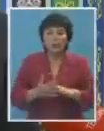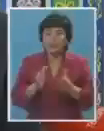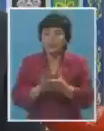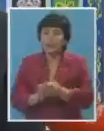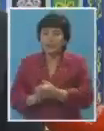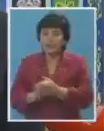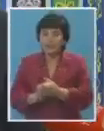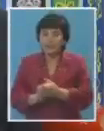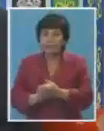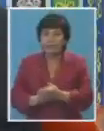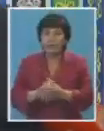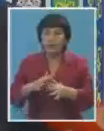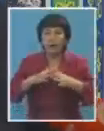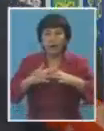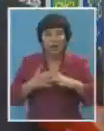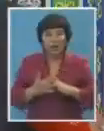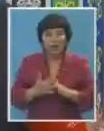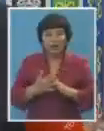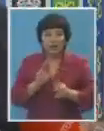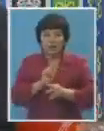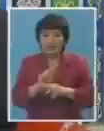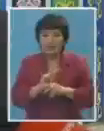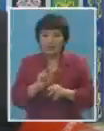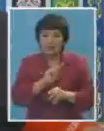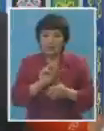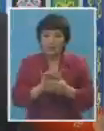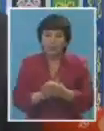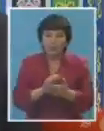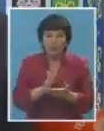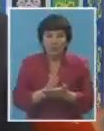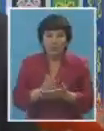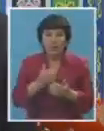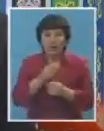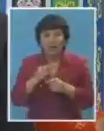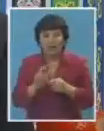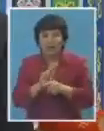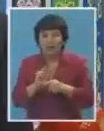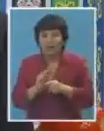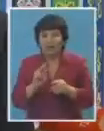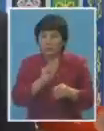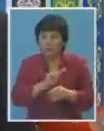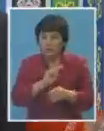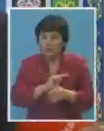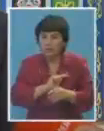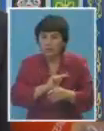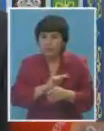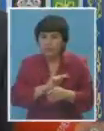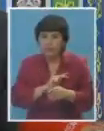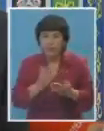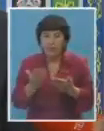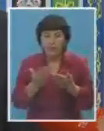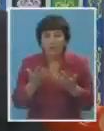танысып, ауылдың жасалып отырған жұмыстарымен танысып, әлде де жасалатын жұмыстарын